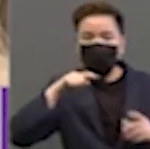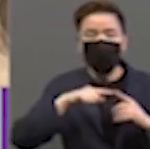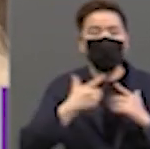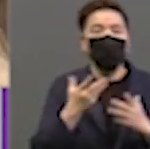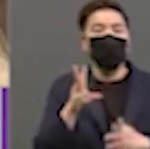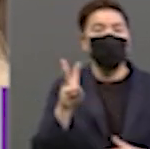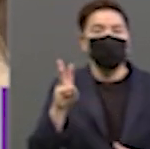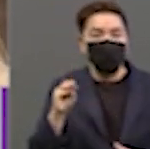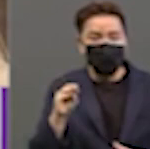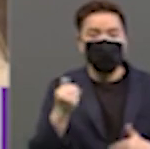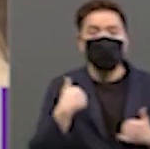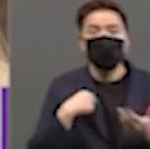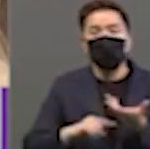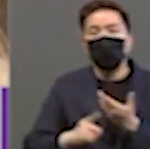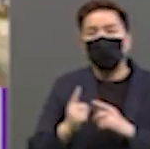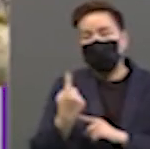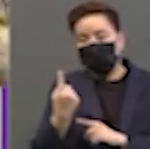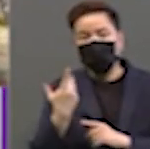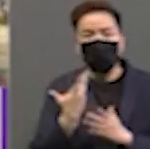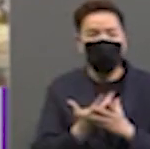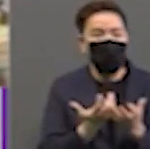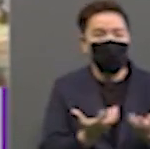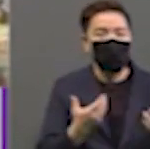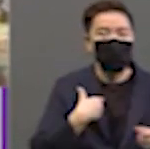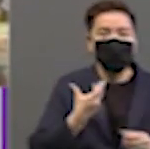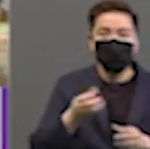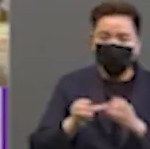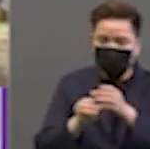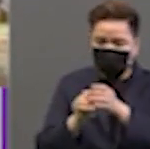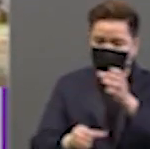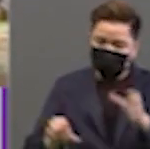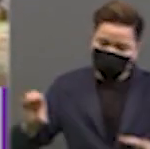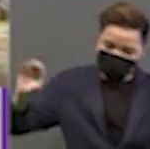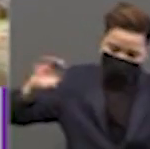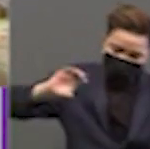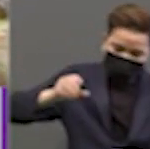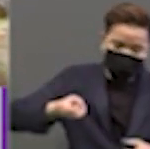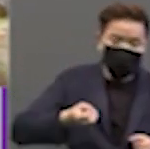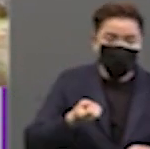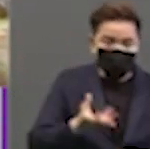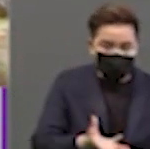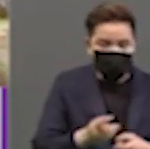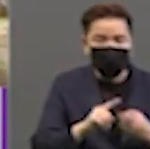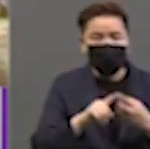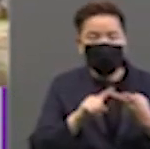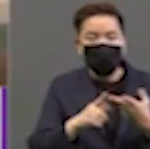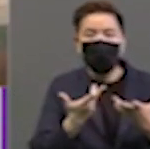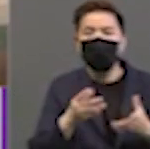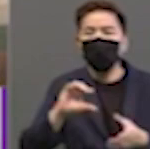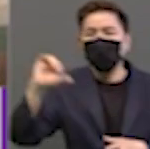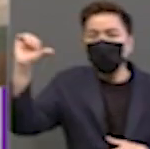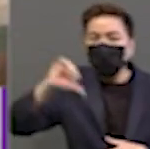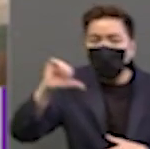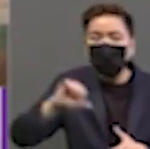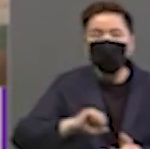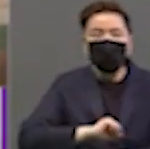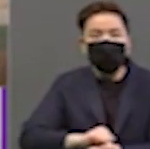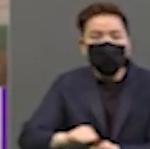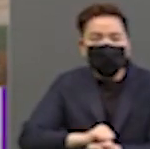รวมกันทั้งจุดจำหน่ายแล้วก็รถโมบายก็เป็น100จุดต่อวันนะครับและปริมณฑล